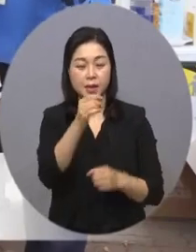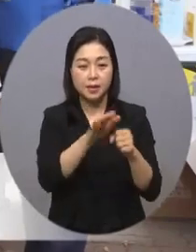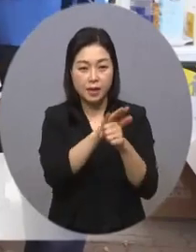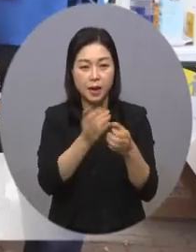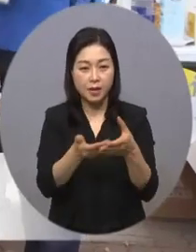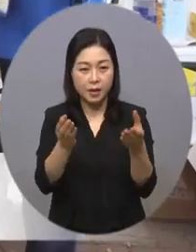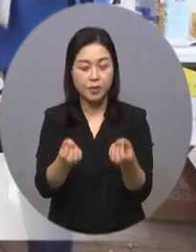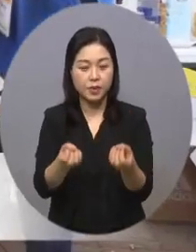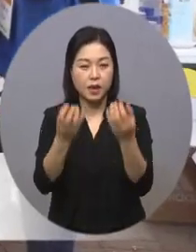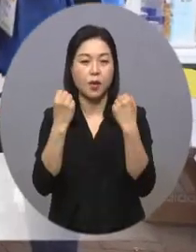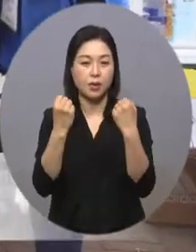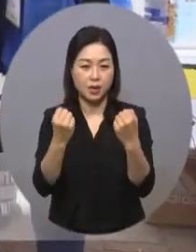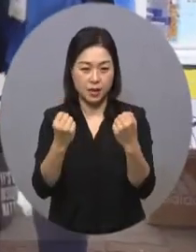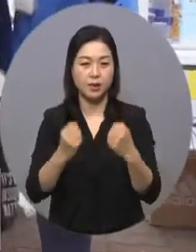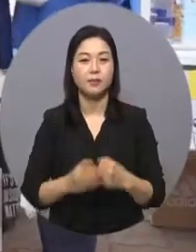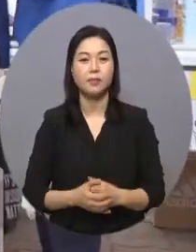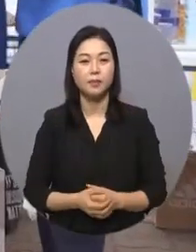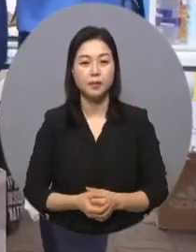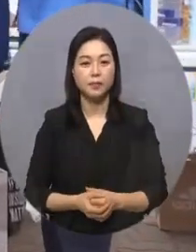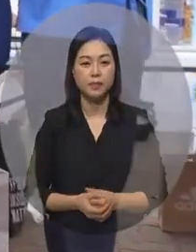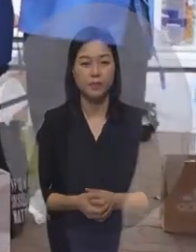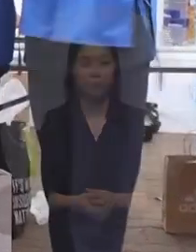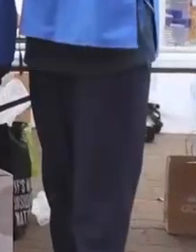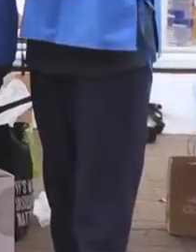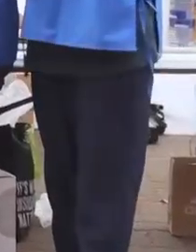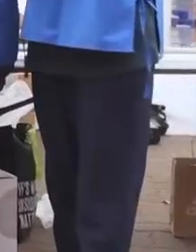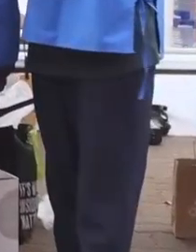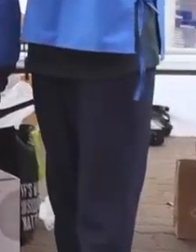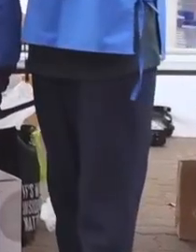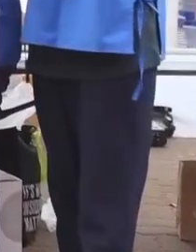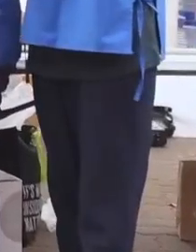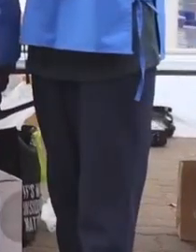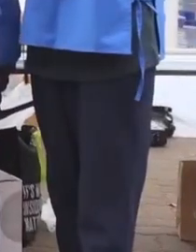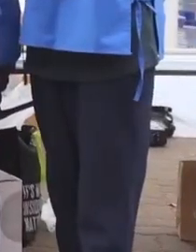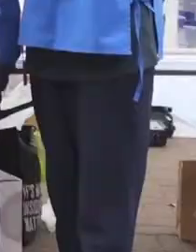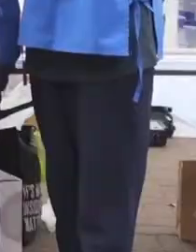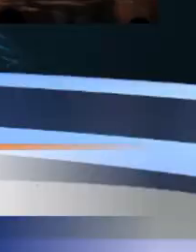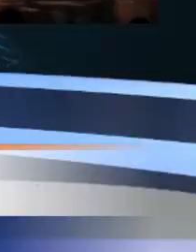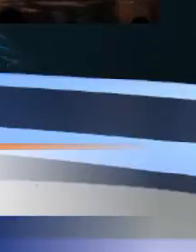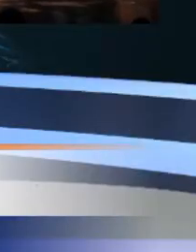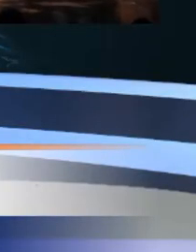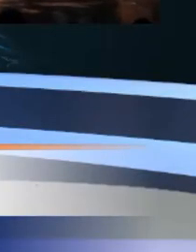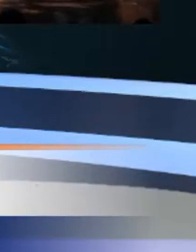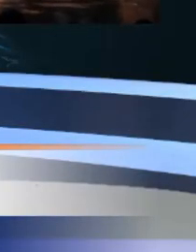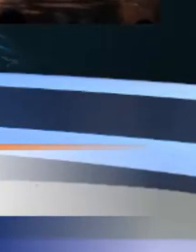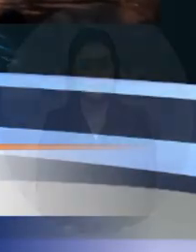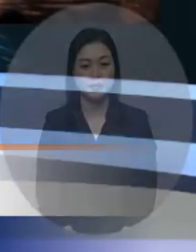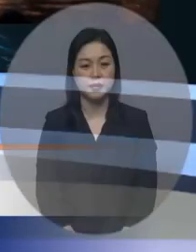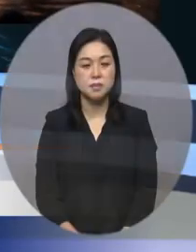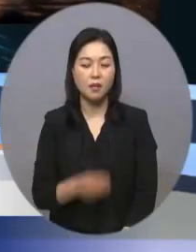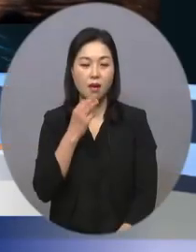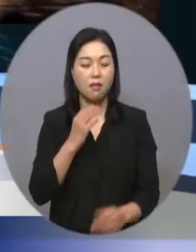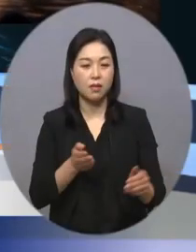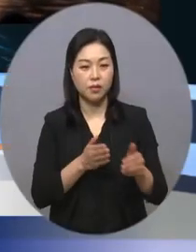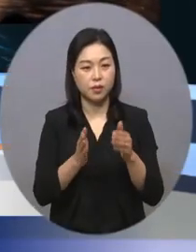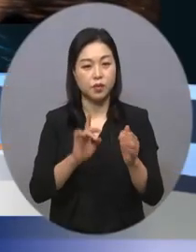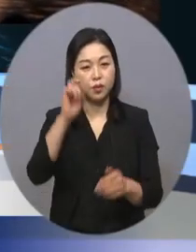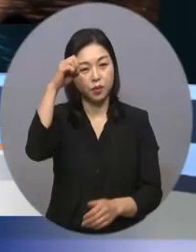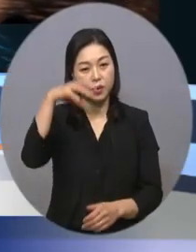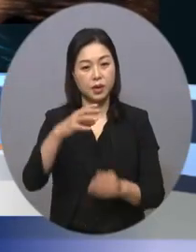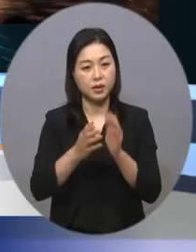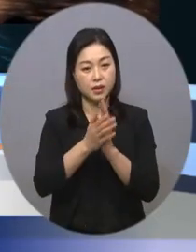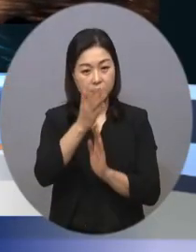나눔 행사 파이팅! 복지TV 경기방송 권용찬입니다. 경기도 고양시에는